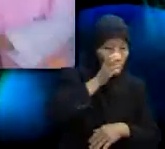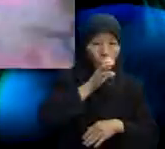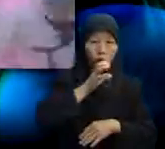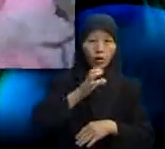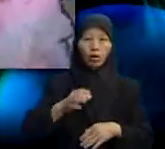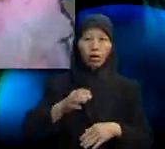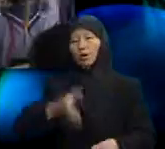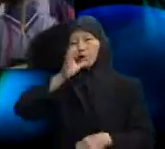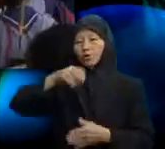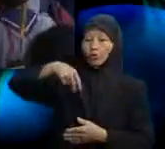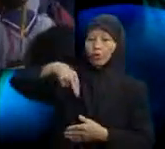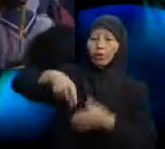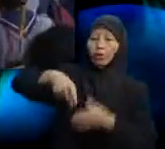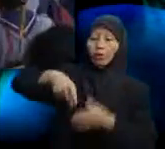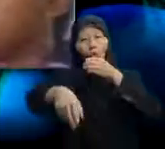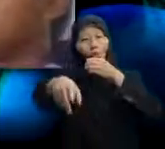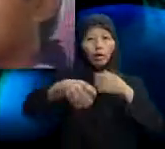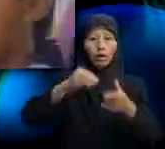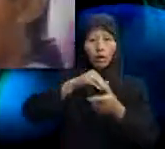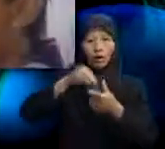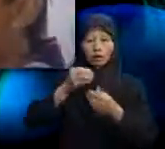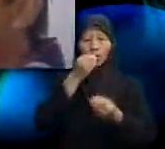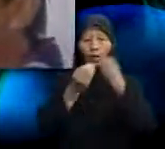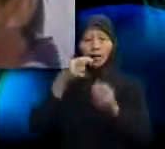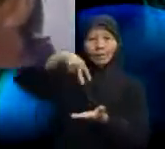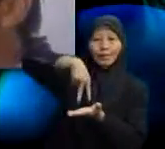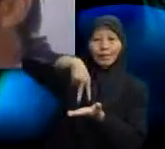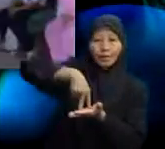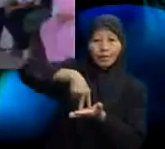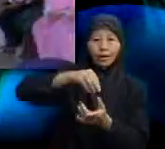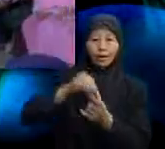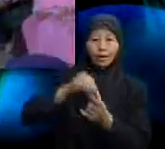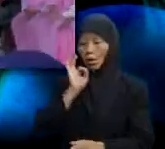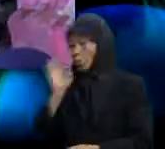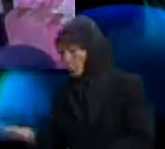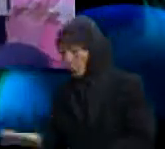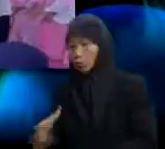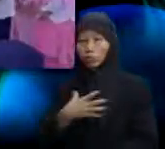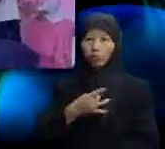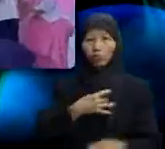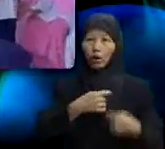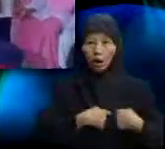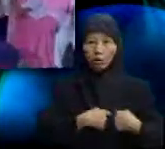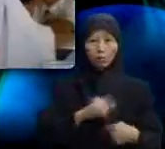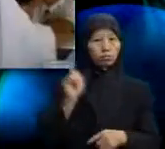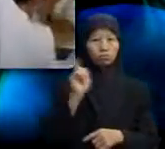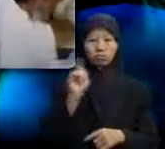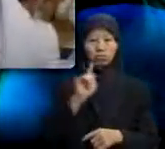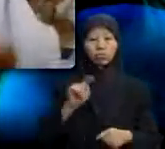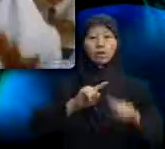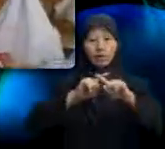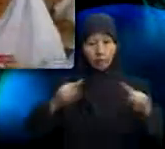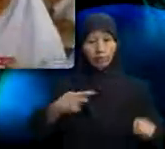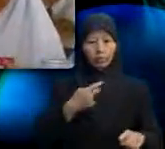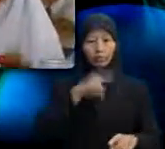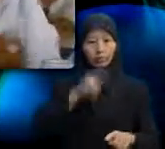kawan, minum sambil berjalan atau berdiri, makan sambil berdiri, berludah sesuka hati. Sebaliknya,